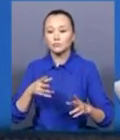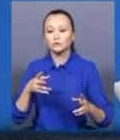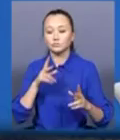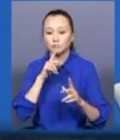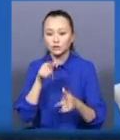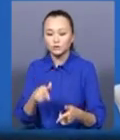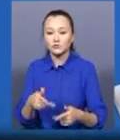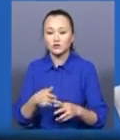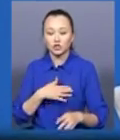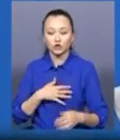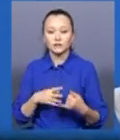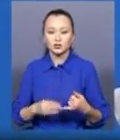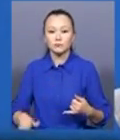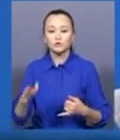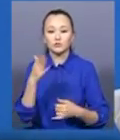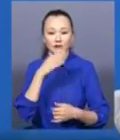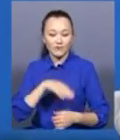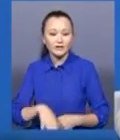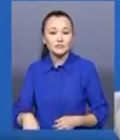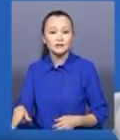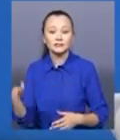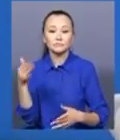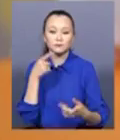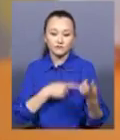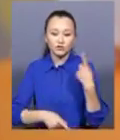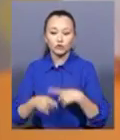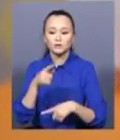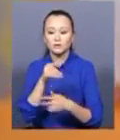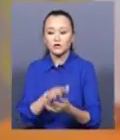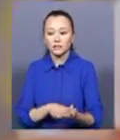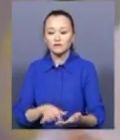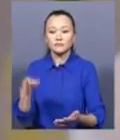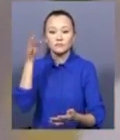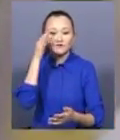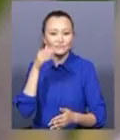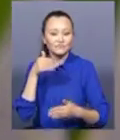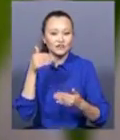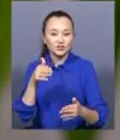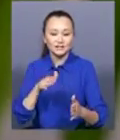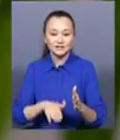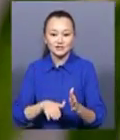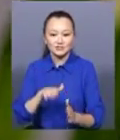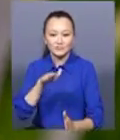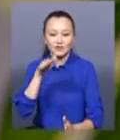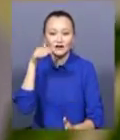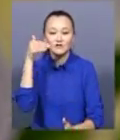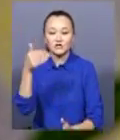на нашу землю. Давайте теперь вернемся, продолжая вспоминать ваше детство.